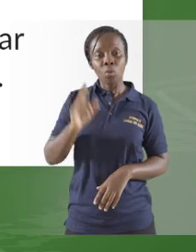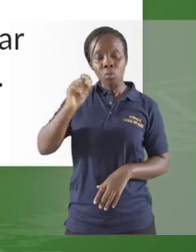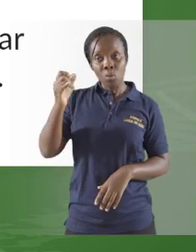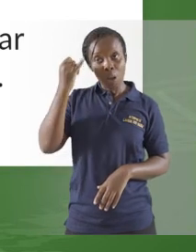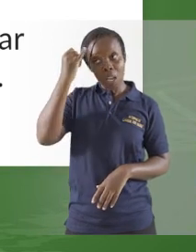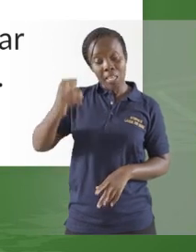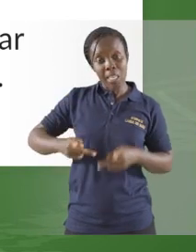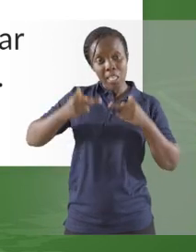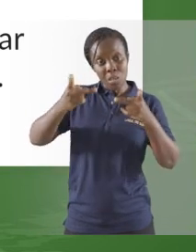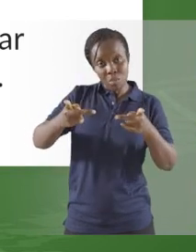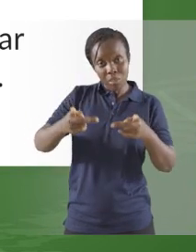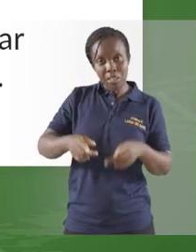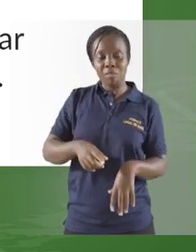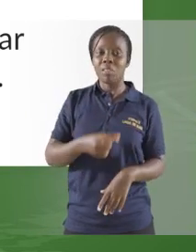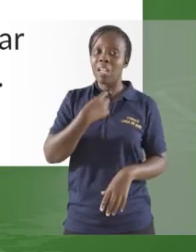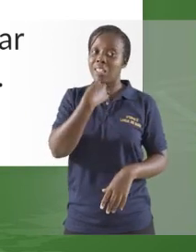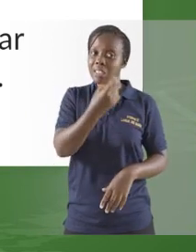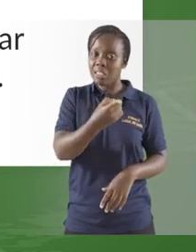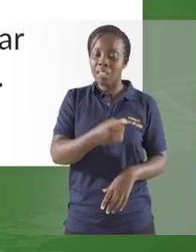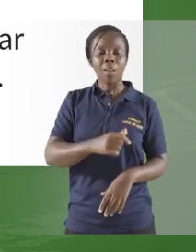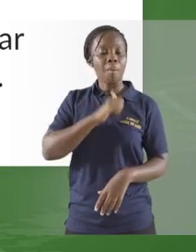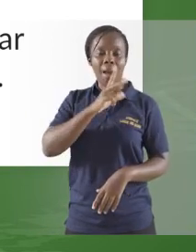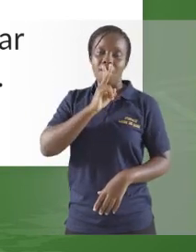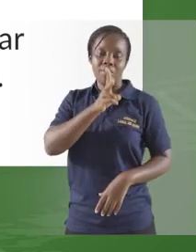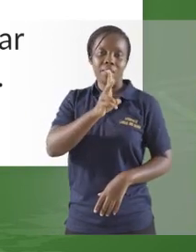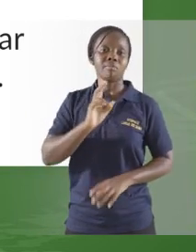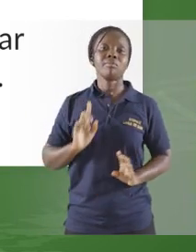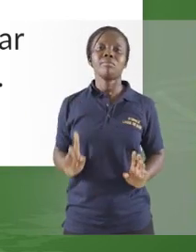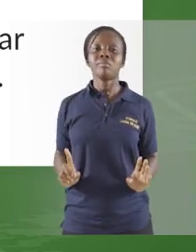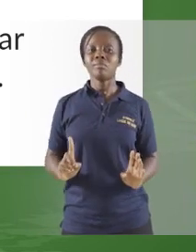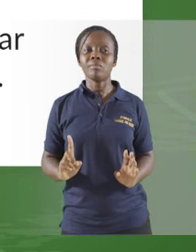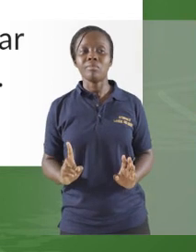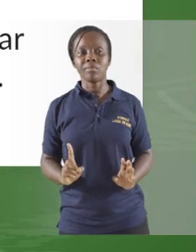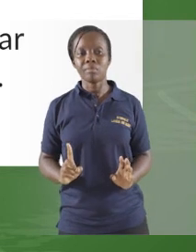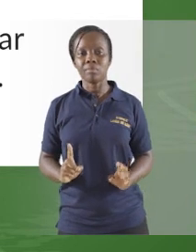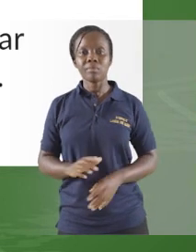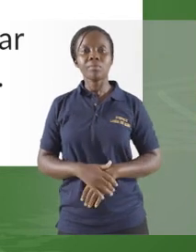L'hypothèse émise n'est pas vérifiée.